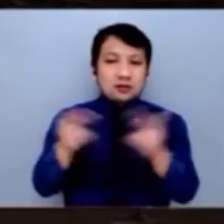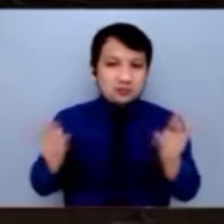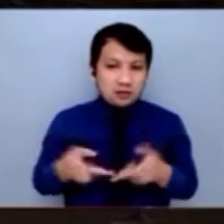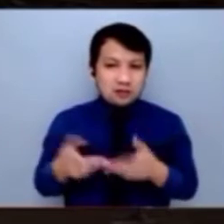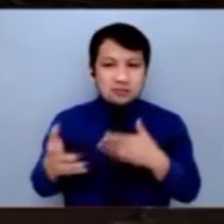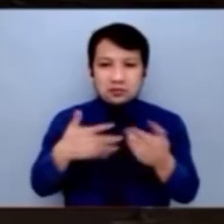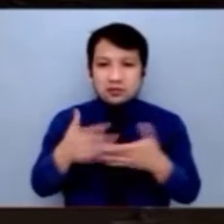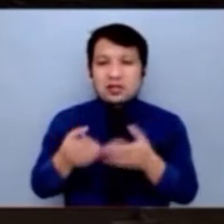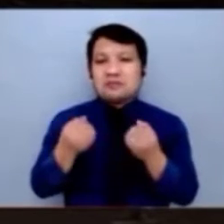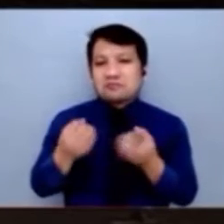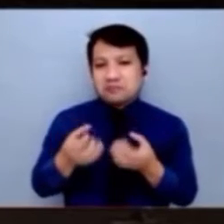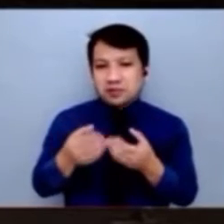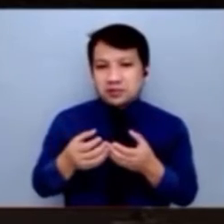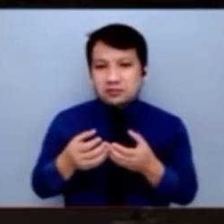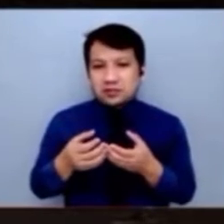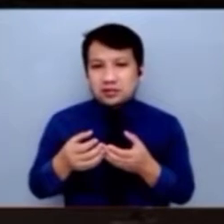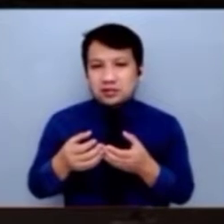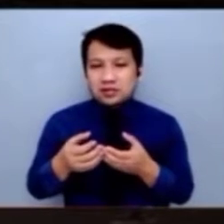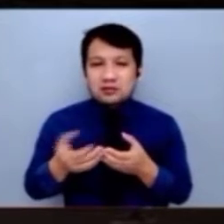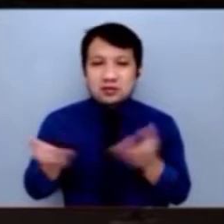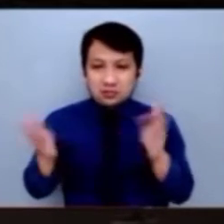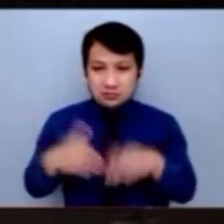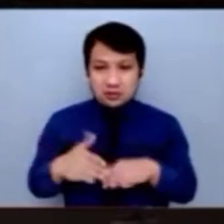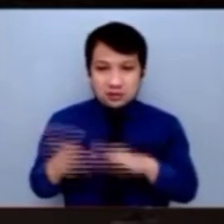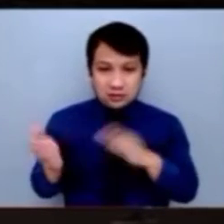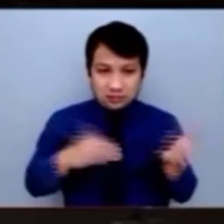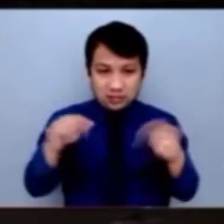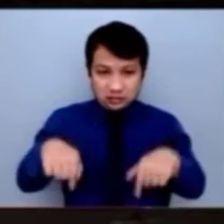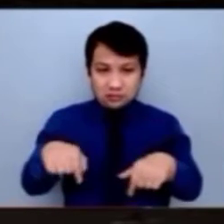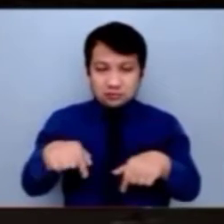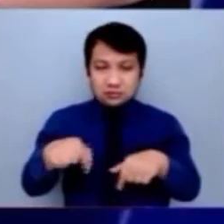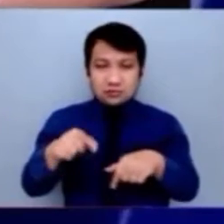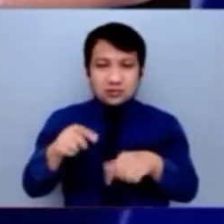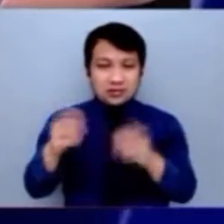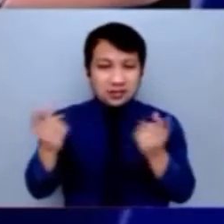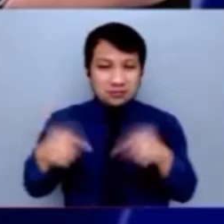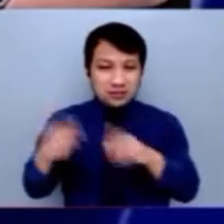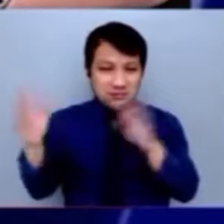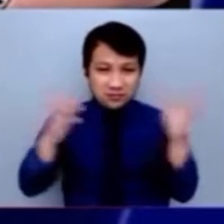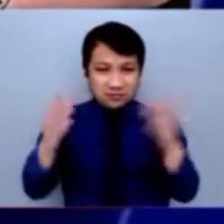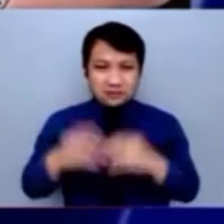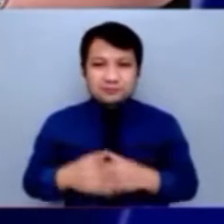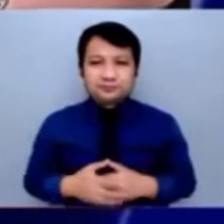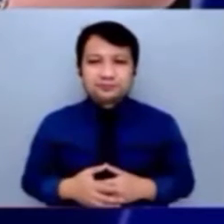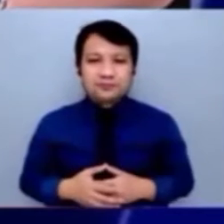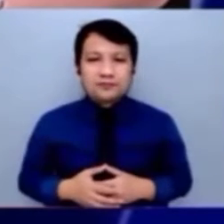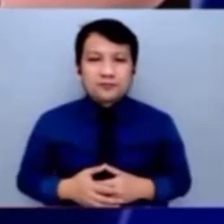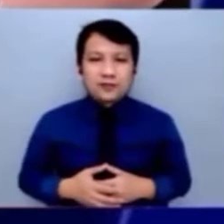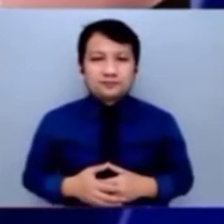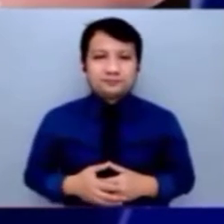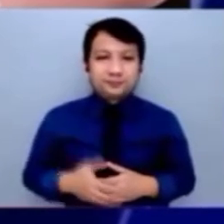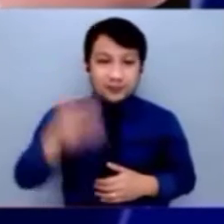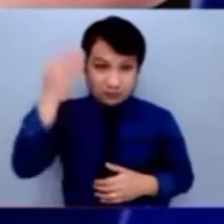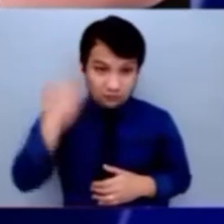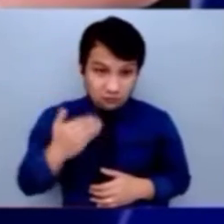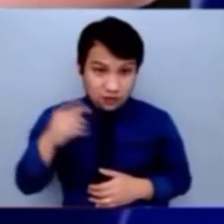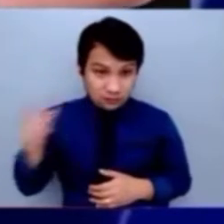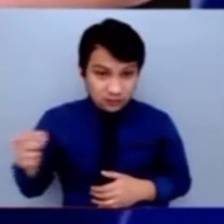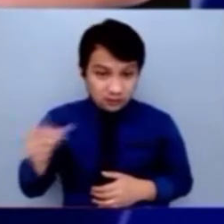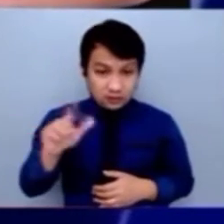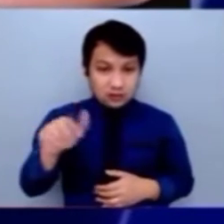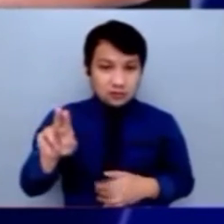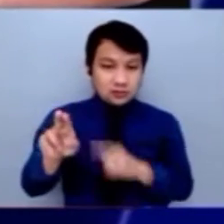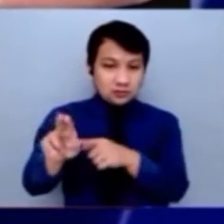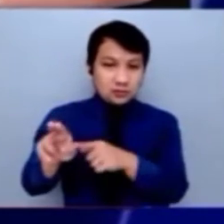pang araw ang nasawi dito sa nangyaring bagyo. Mayan. Okay, sige. Nakulangan sila, yung LGU, no? Hindi